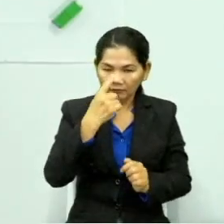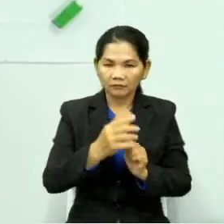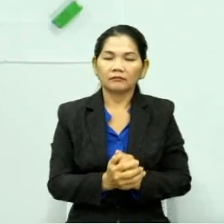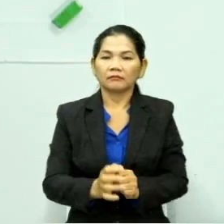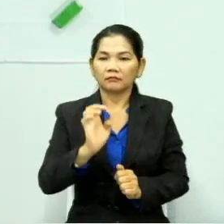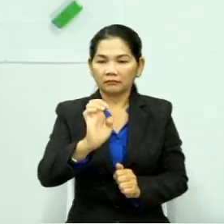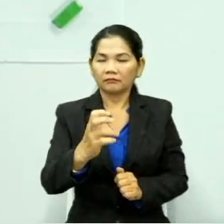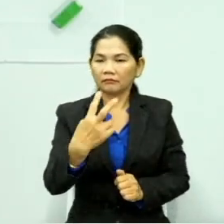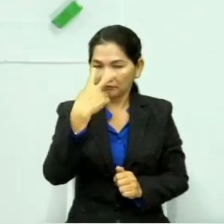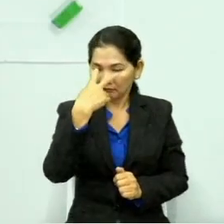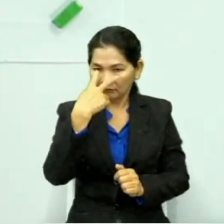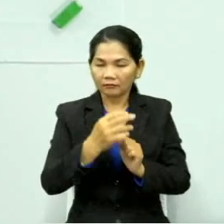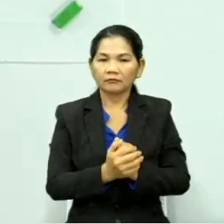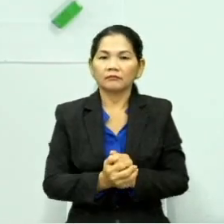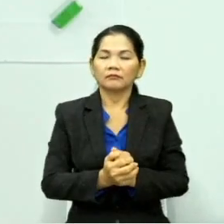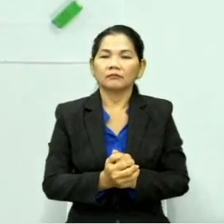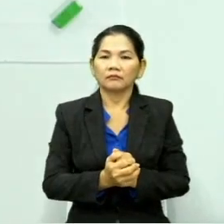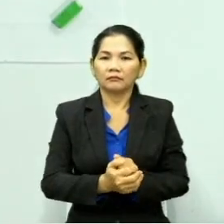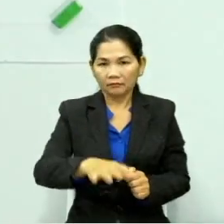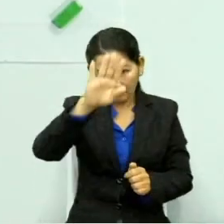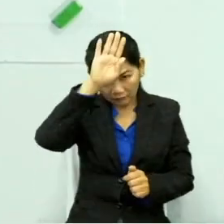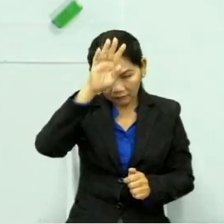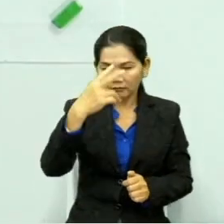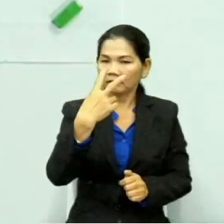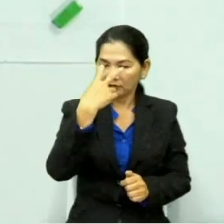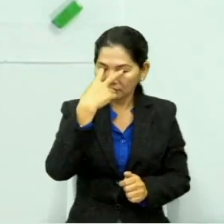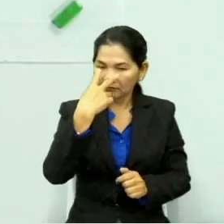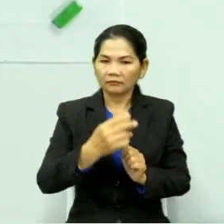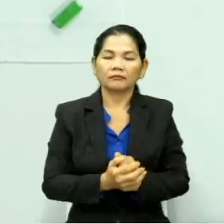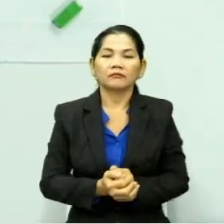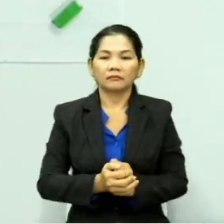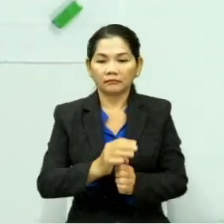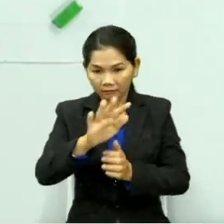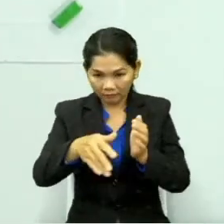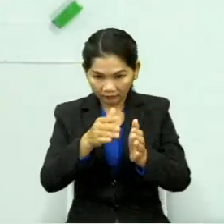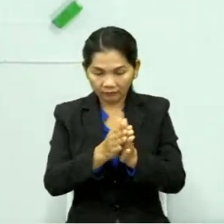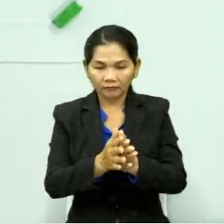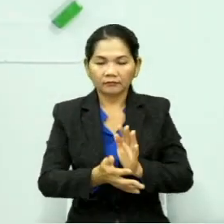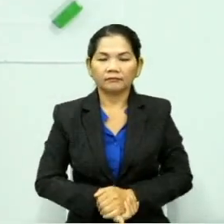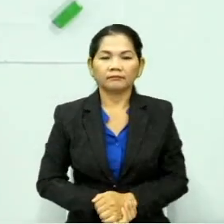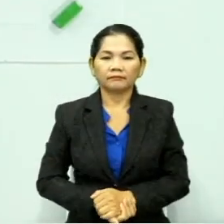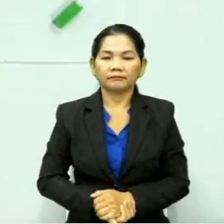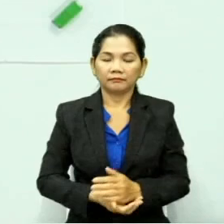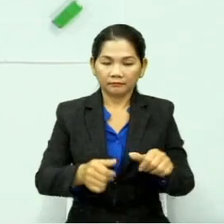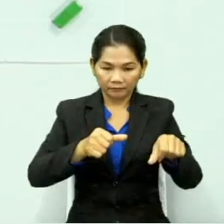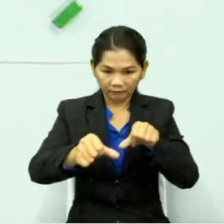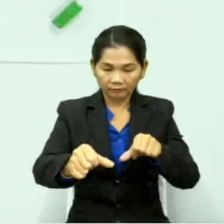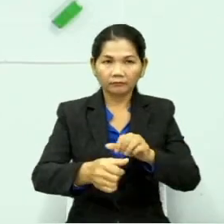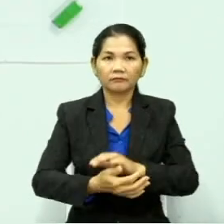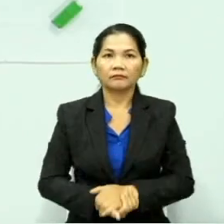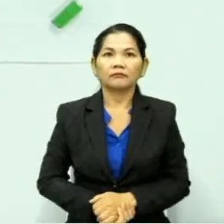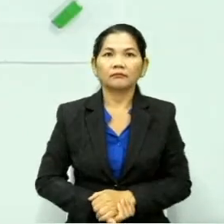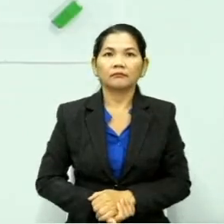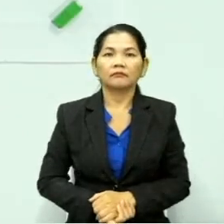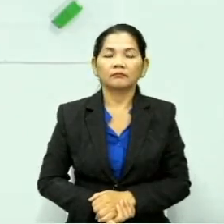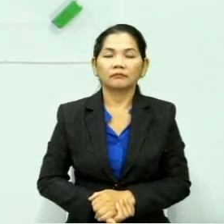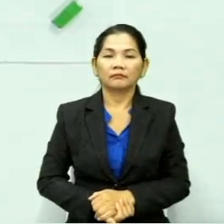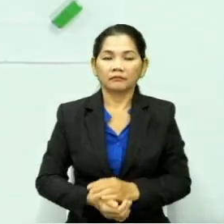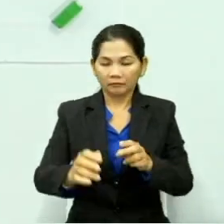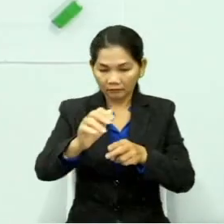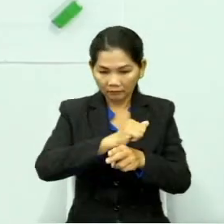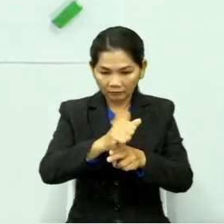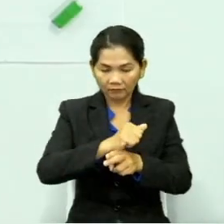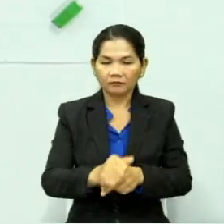chà chạc khó nâng tiếp bè nết chà ở con tình ác này tỏ lỡ dương bằng tò châu tử chà lùm hát